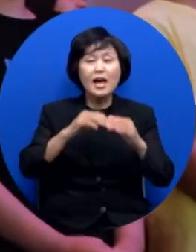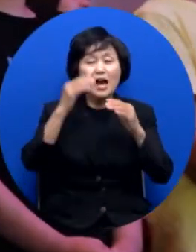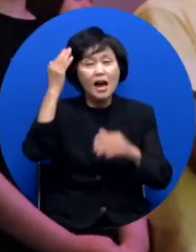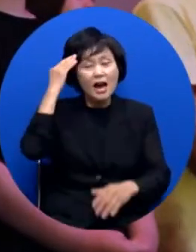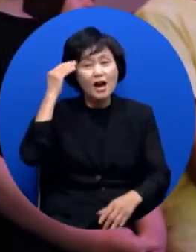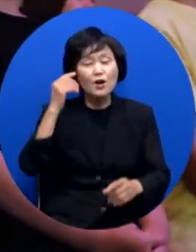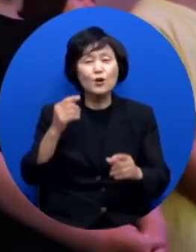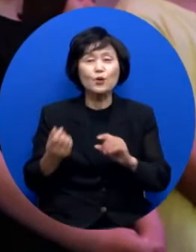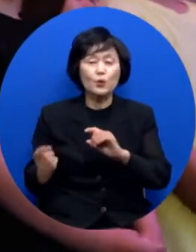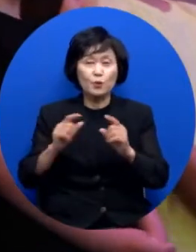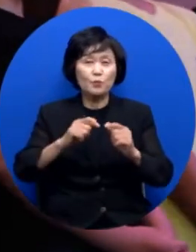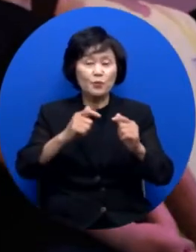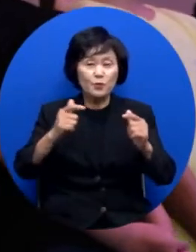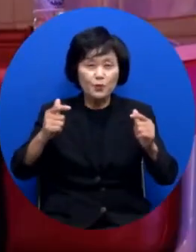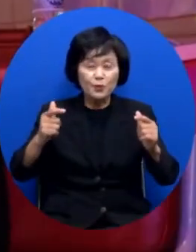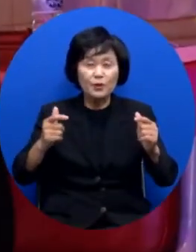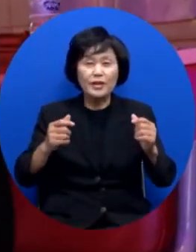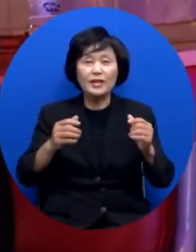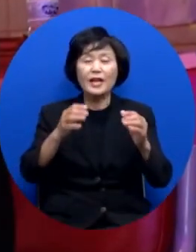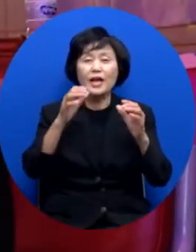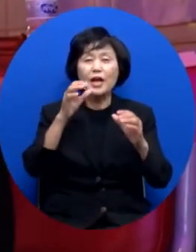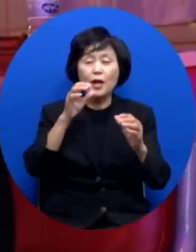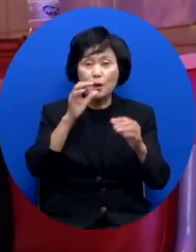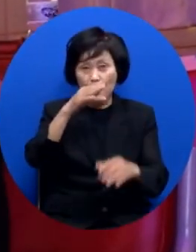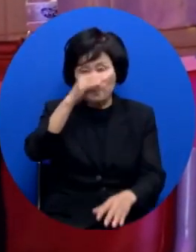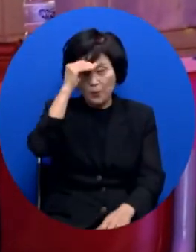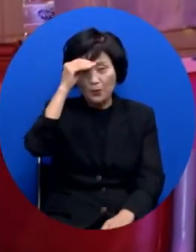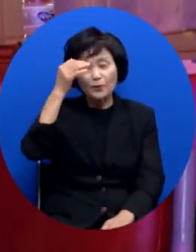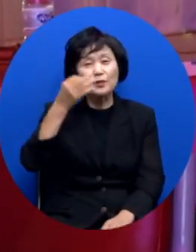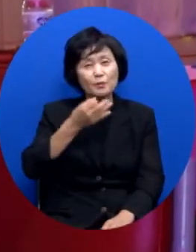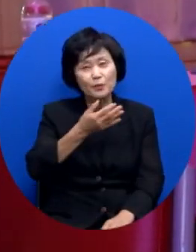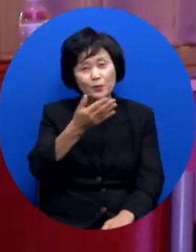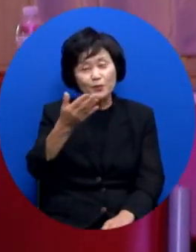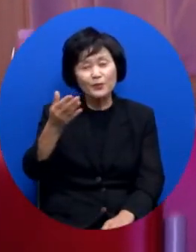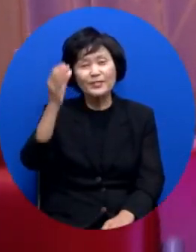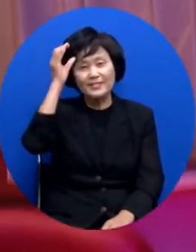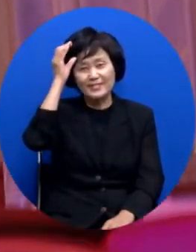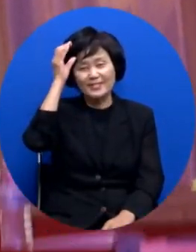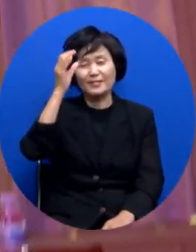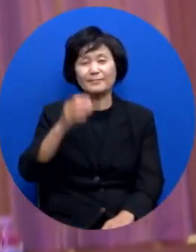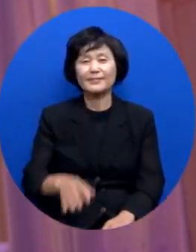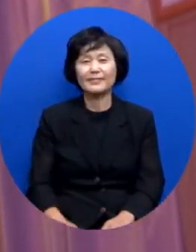부흥의 매개체가 되길 소망합니다. CTS 뉴스 김태영입니다.